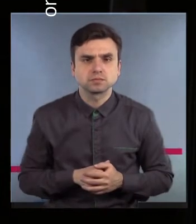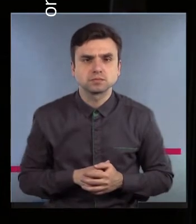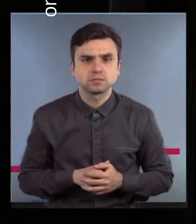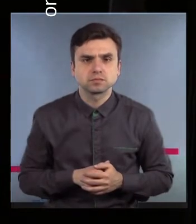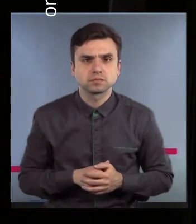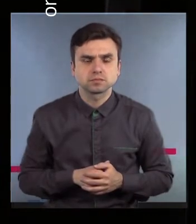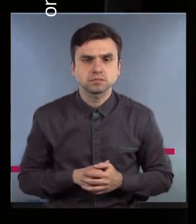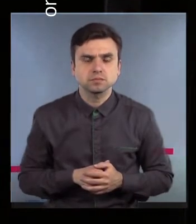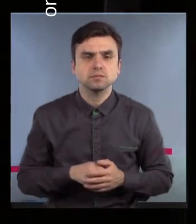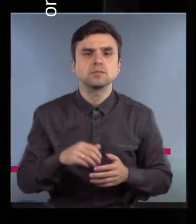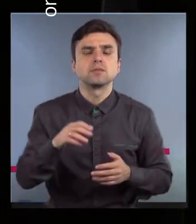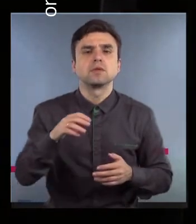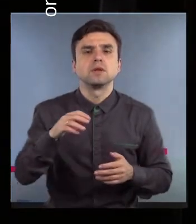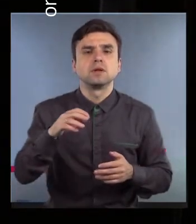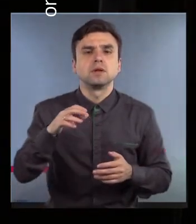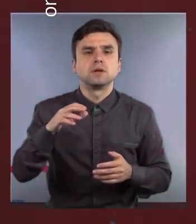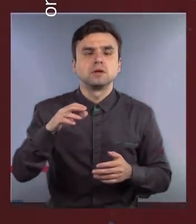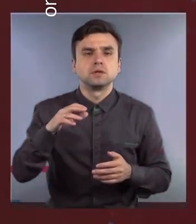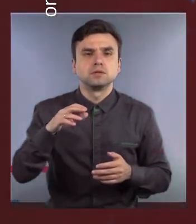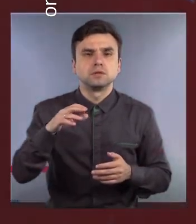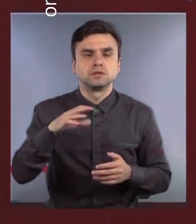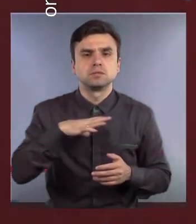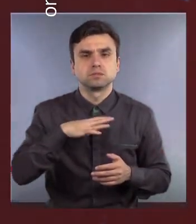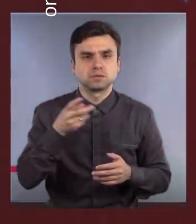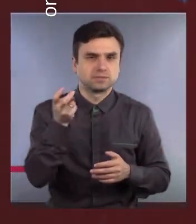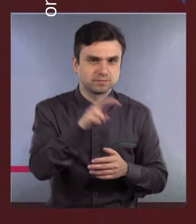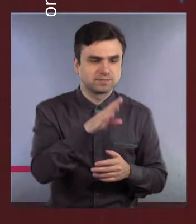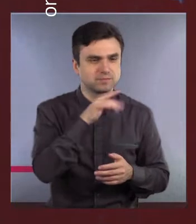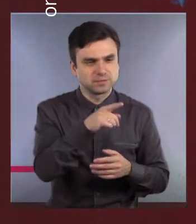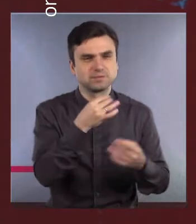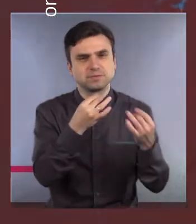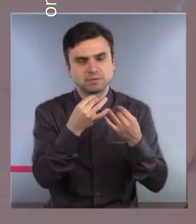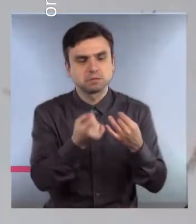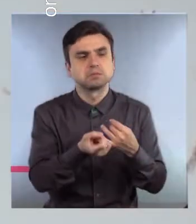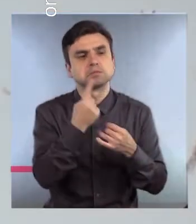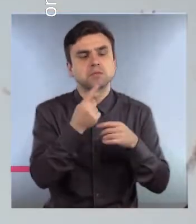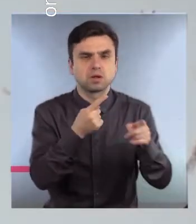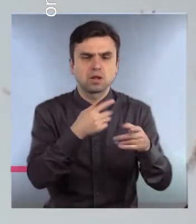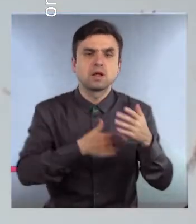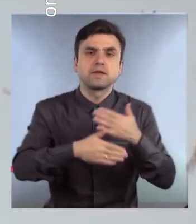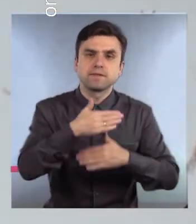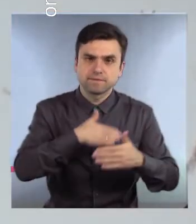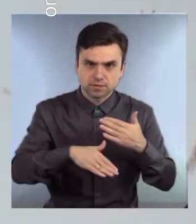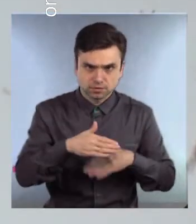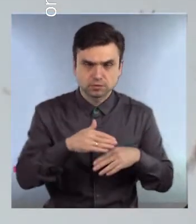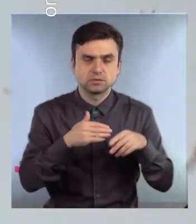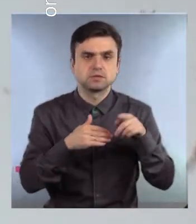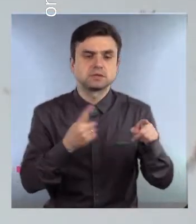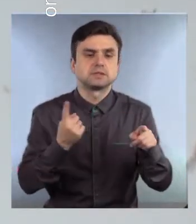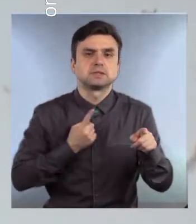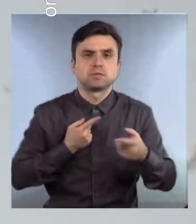неї є інвалідність і живе вона одна. У квартирі ні каналізації, ні води, але сама жінка на такі умови